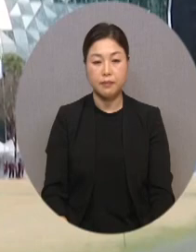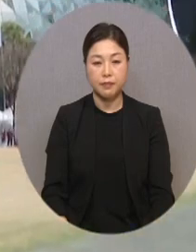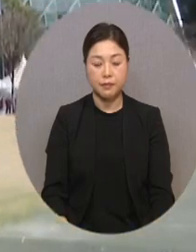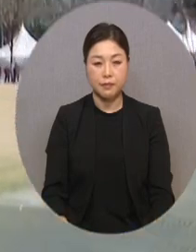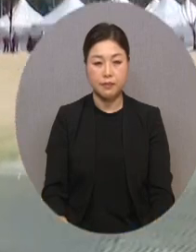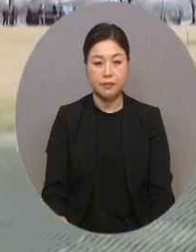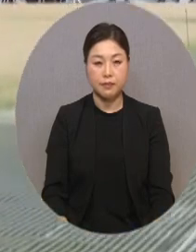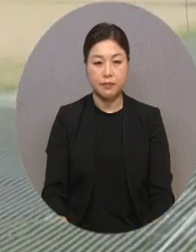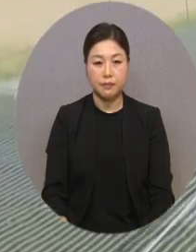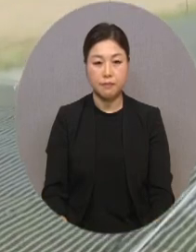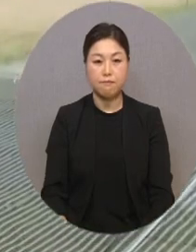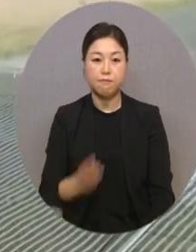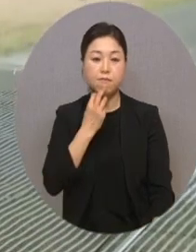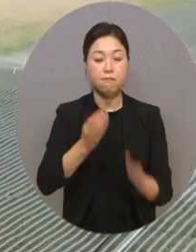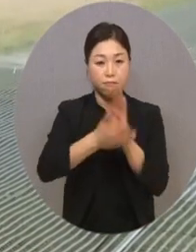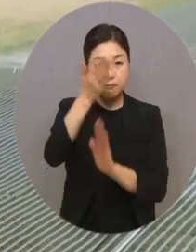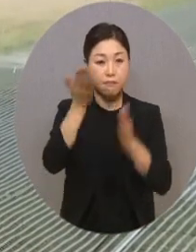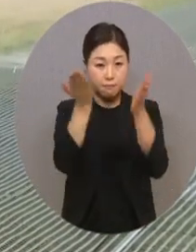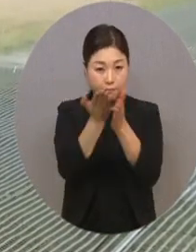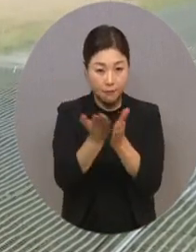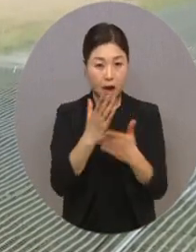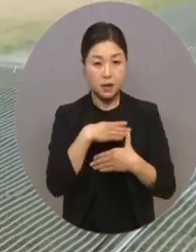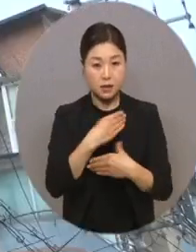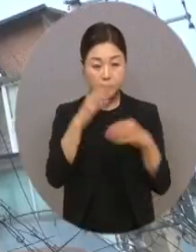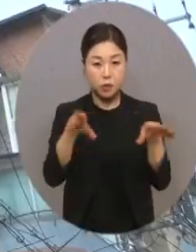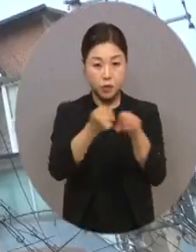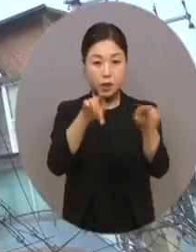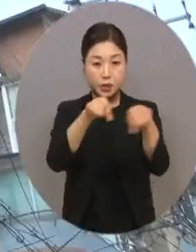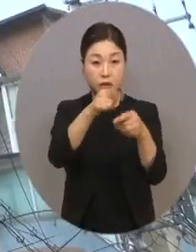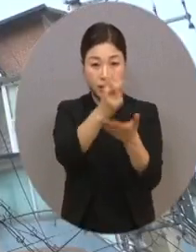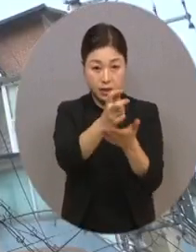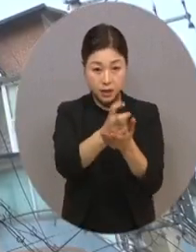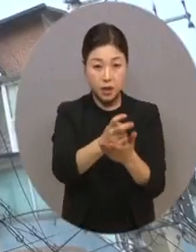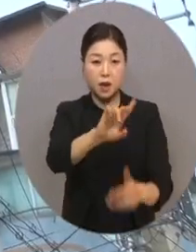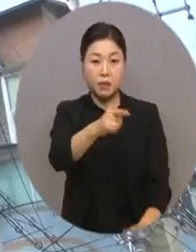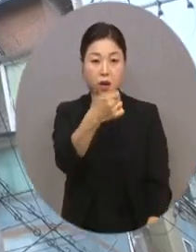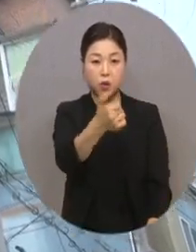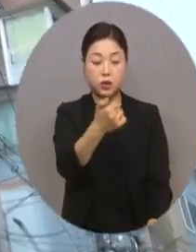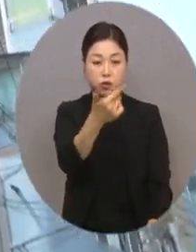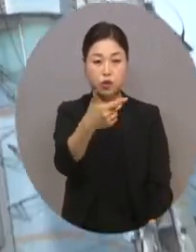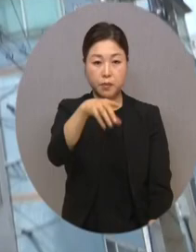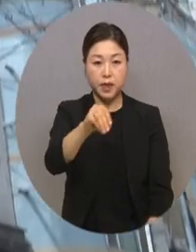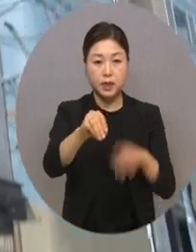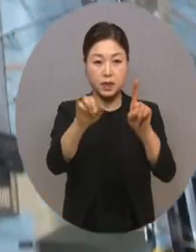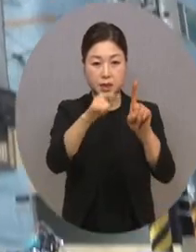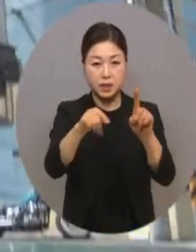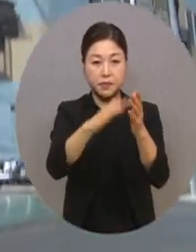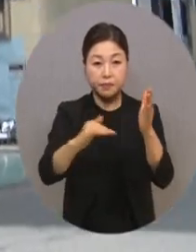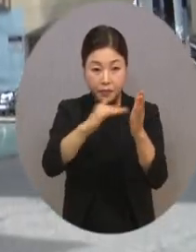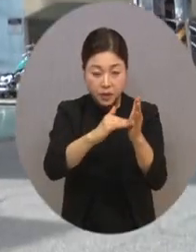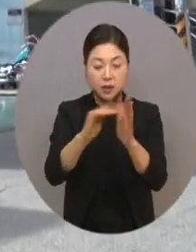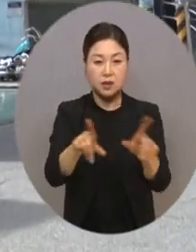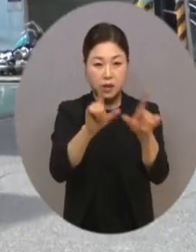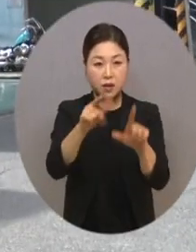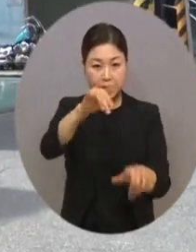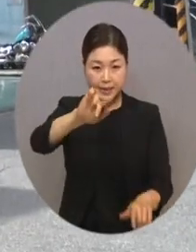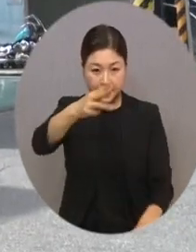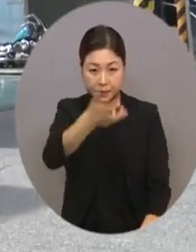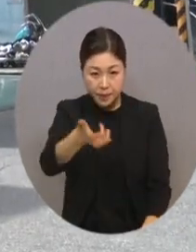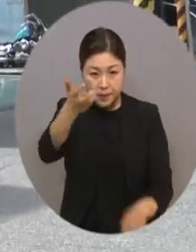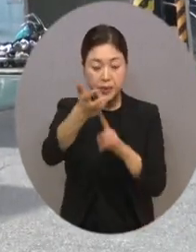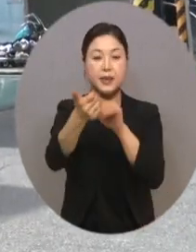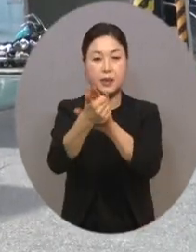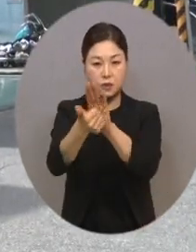만나보겠습니다 서울시가 맞춤형 안심 종합정책 가동으로 156만 1인가구 삶의질 향상을 위한 촘촘한